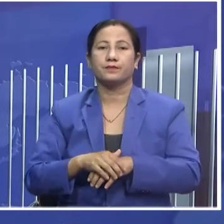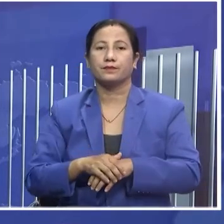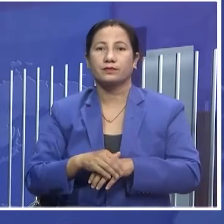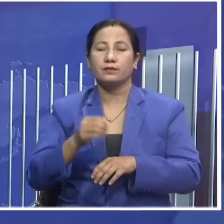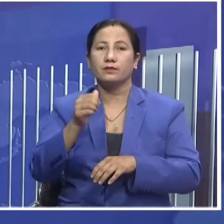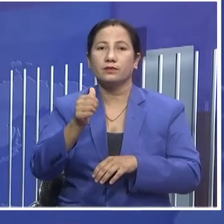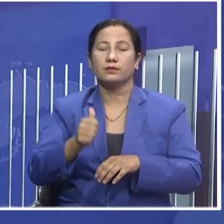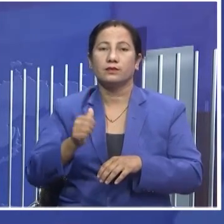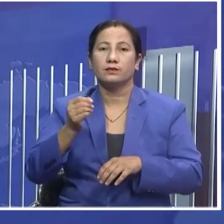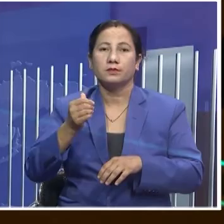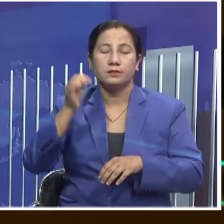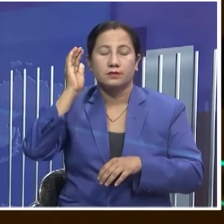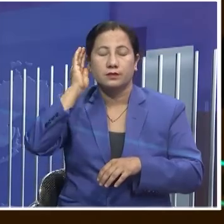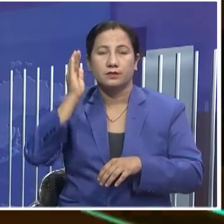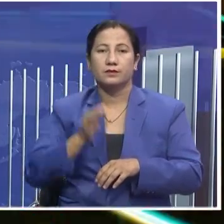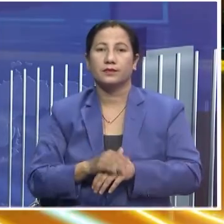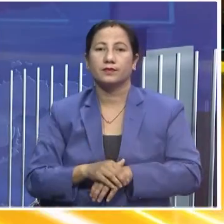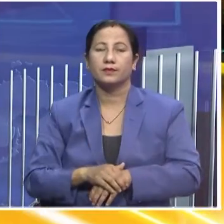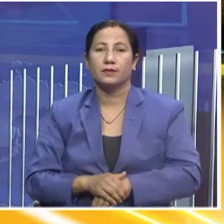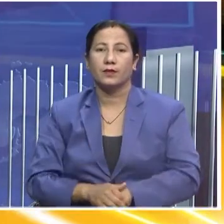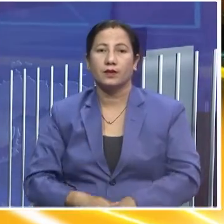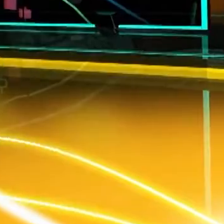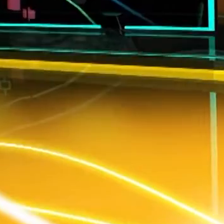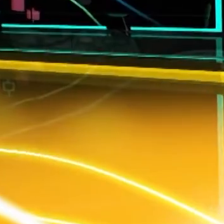अब आर्थिक समाचार।